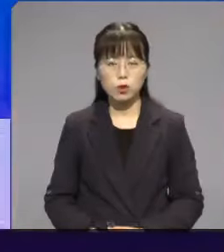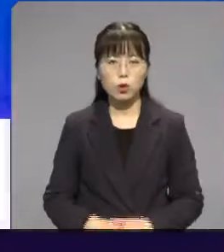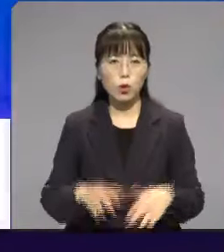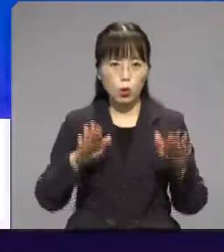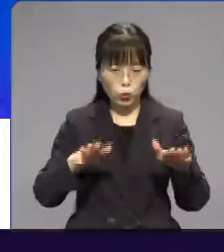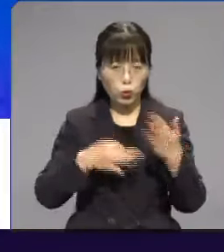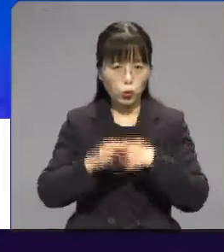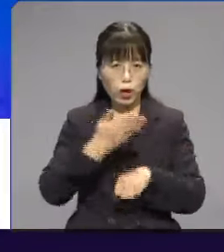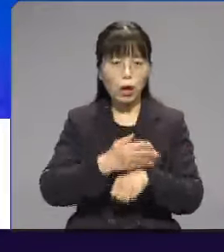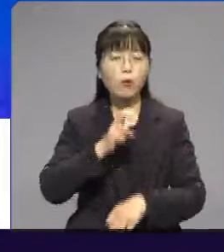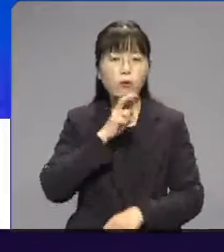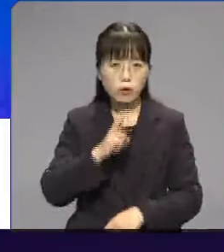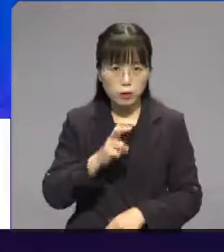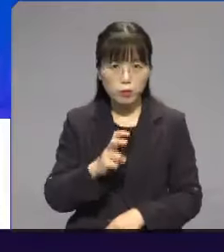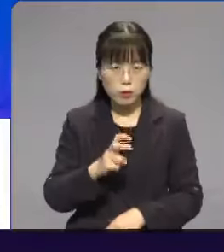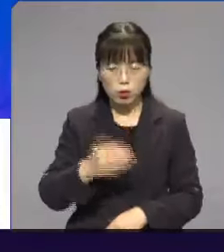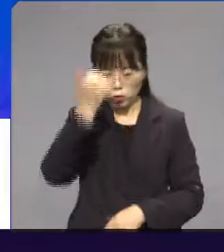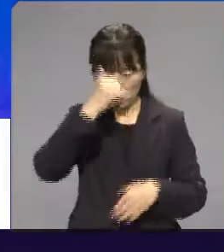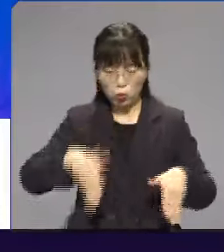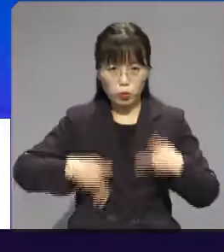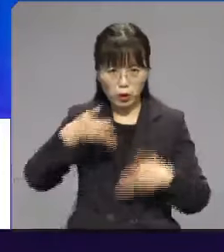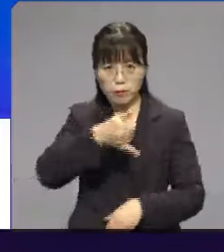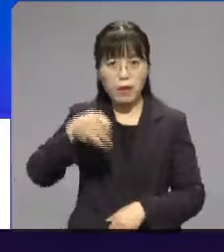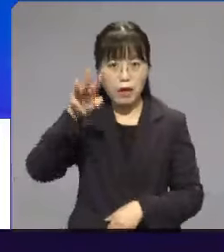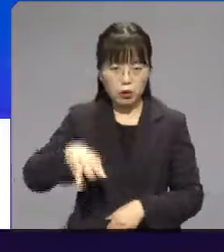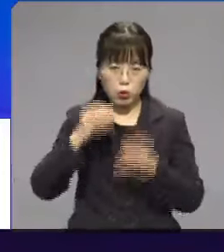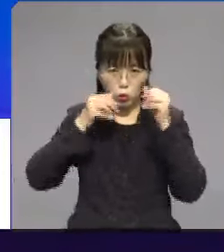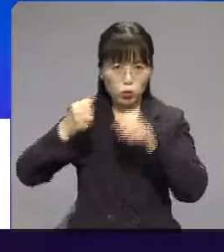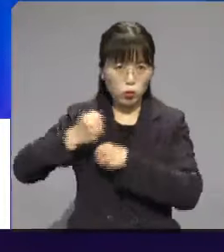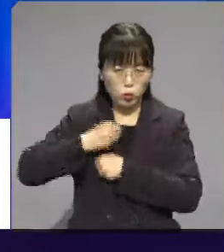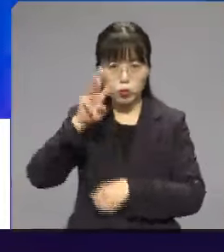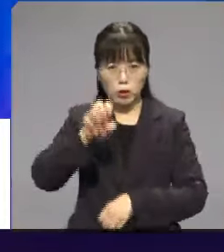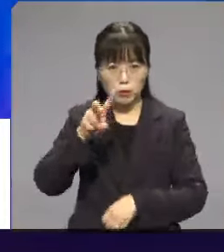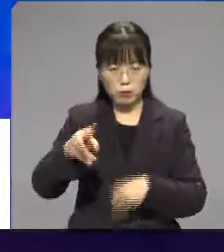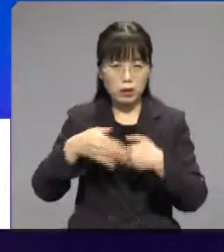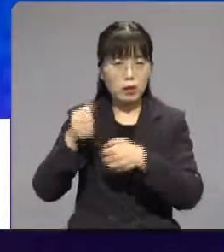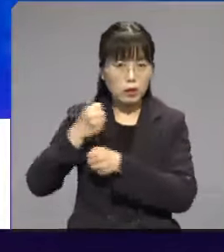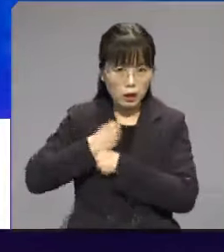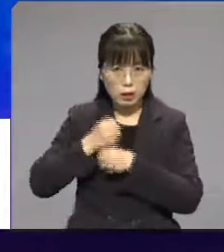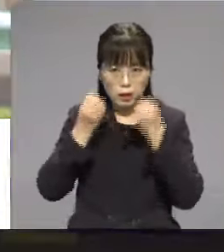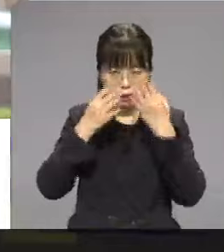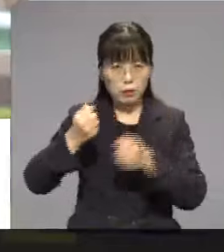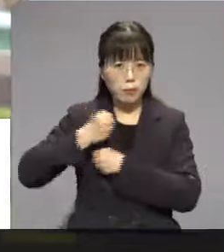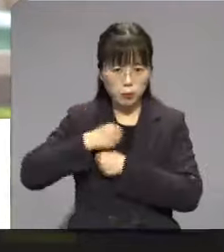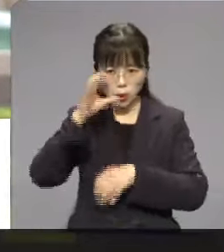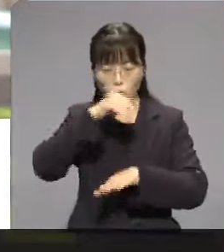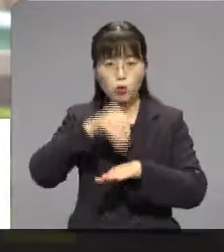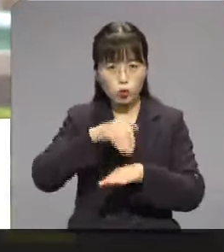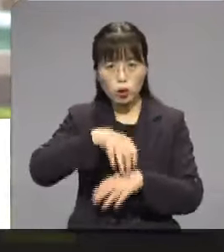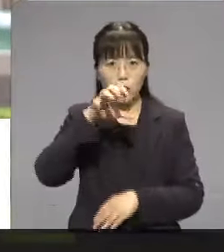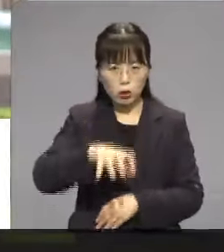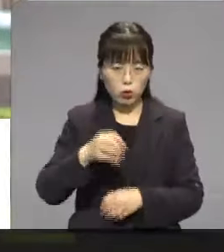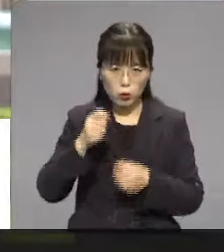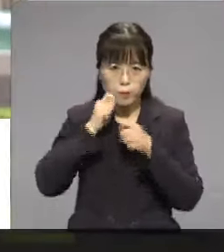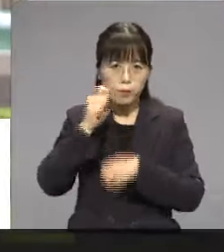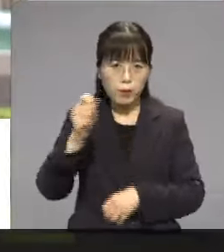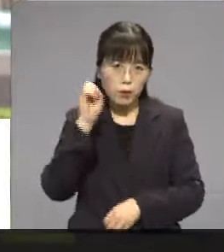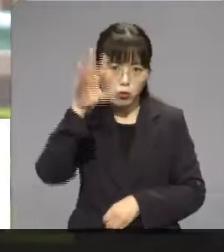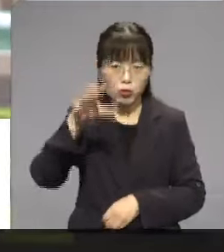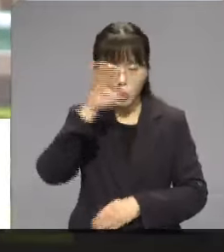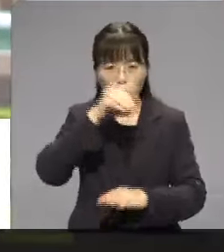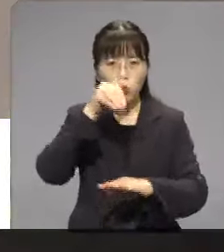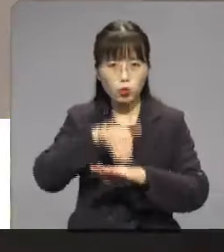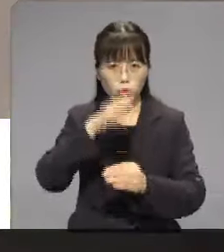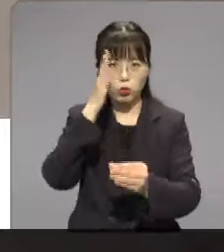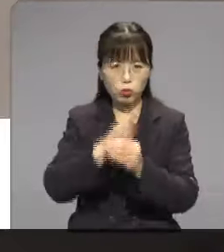오늘 오전 9시 50분 쯤 충남 세종시에 있는 6군 32사단 신병교육대 훈련장에서 수류탄 투척 훈련도